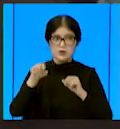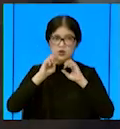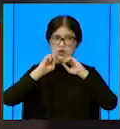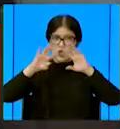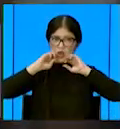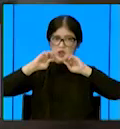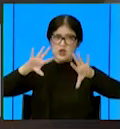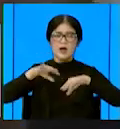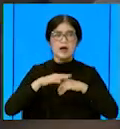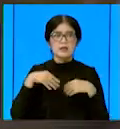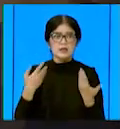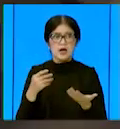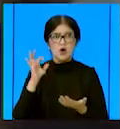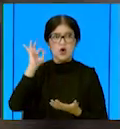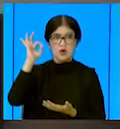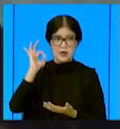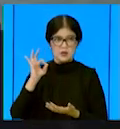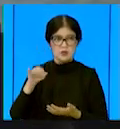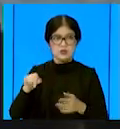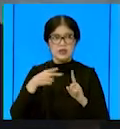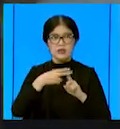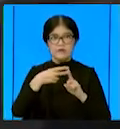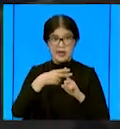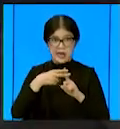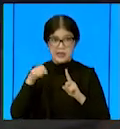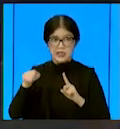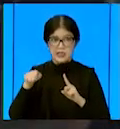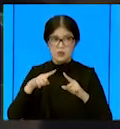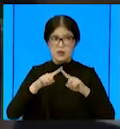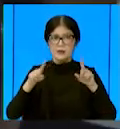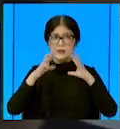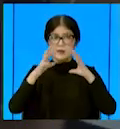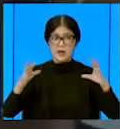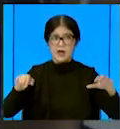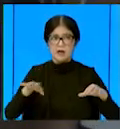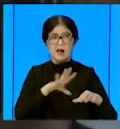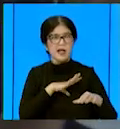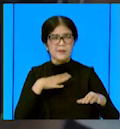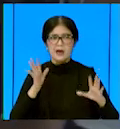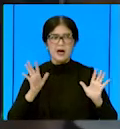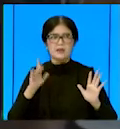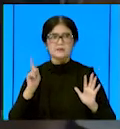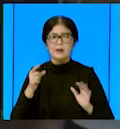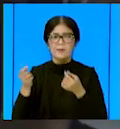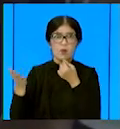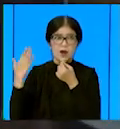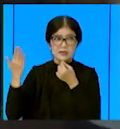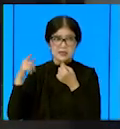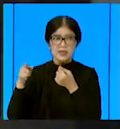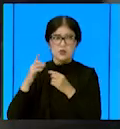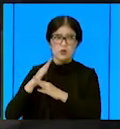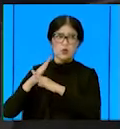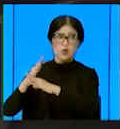termasuk Paino, orang tua Muhammad Ferrari. Namun kemeriahan ini tidak berlangsung lama karena wasit menganulir gol yang dicetak